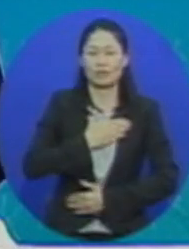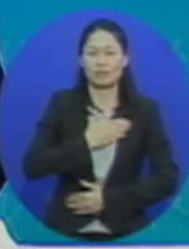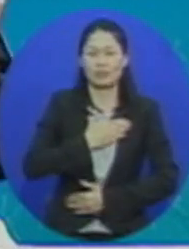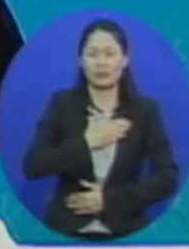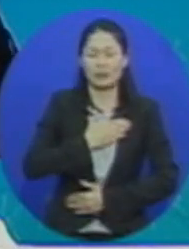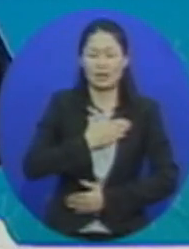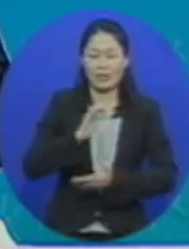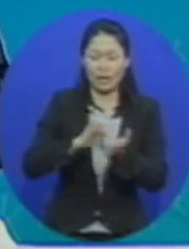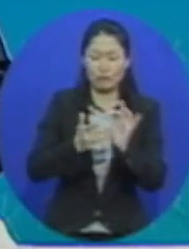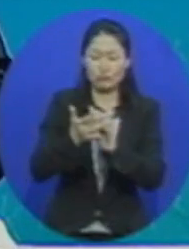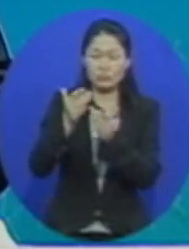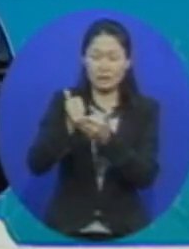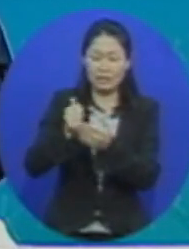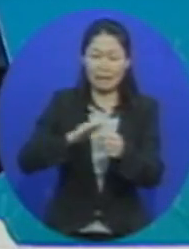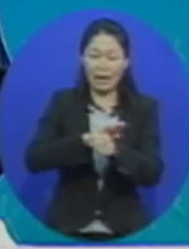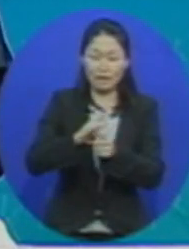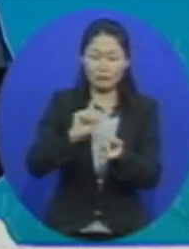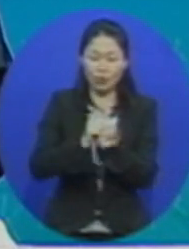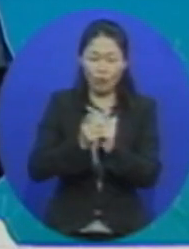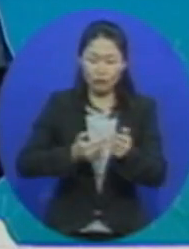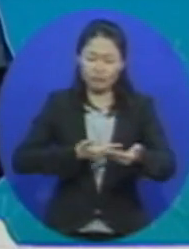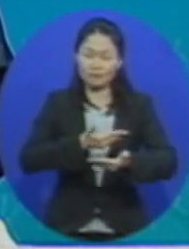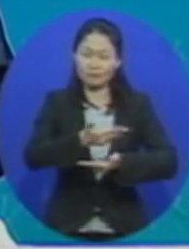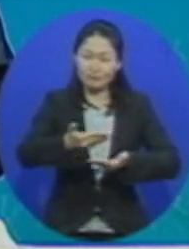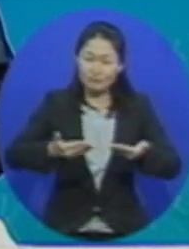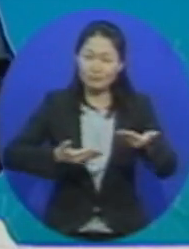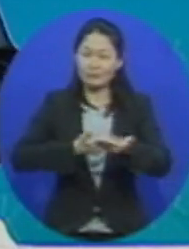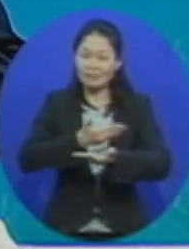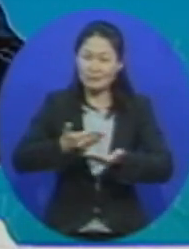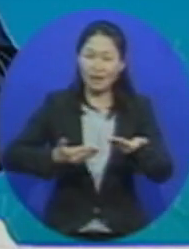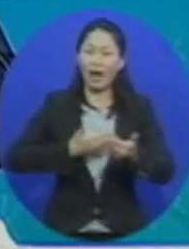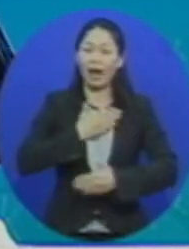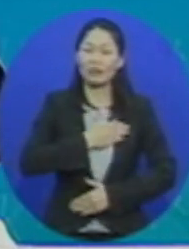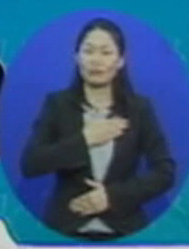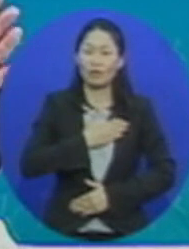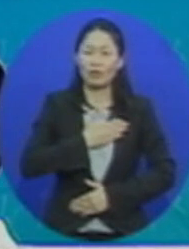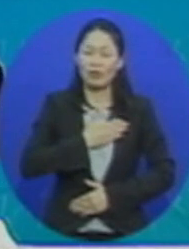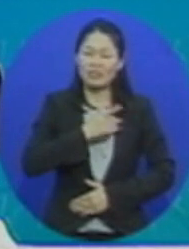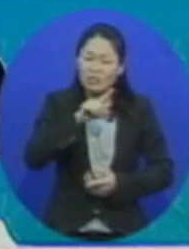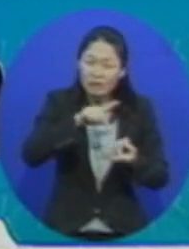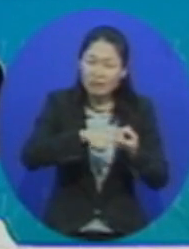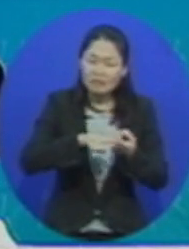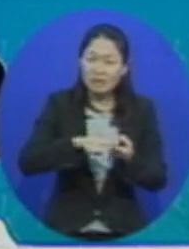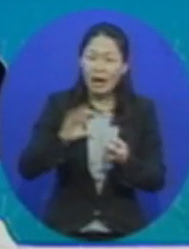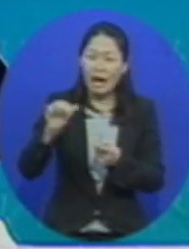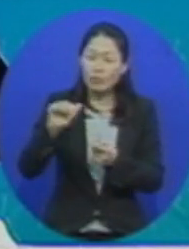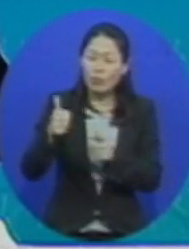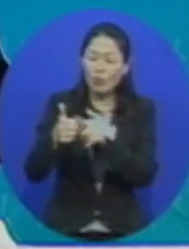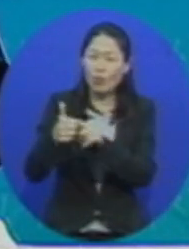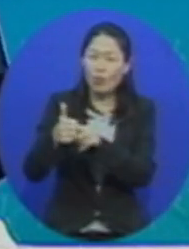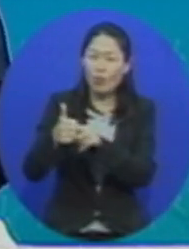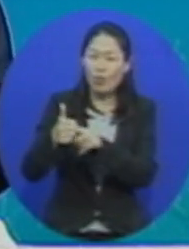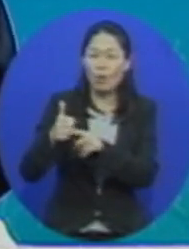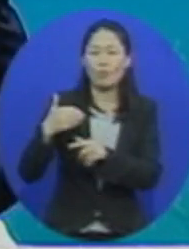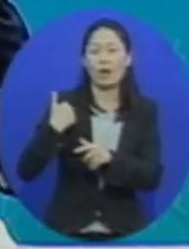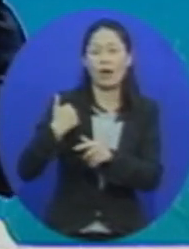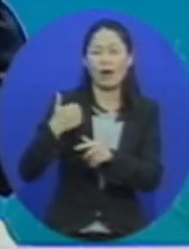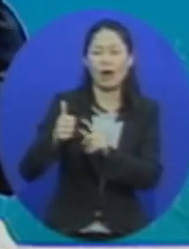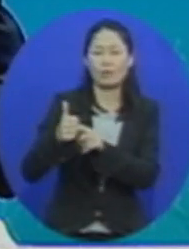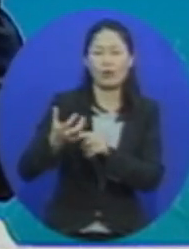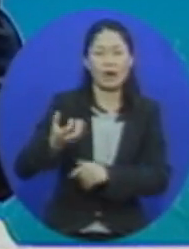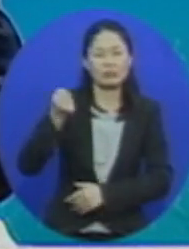예수님과 사랑을 서로 주고받으면서 않은 거죠 아볼로 얘기 그 점이 없었던 거예요 아볼로는